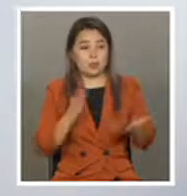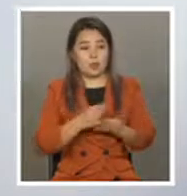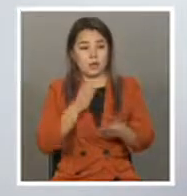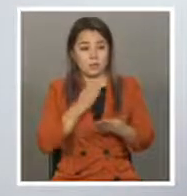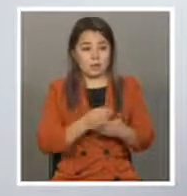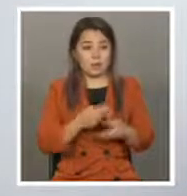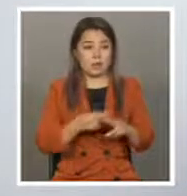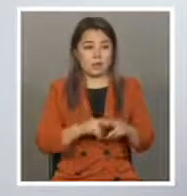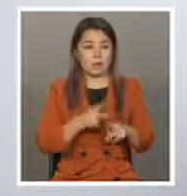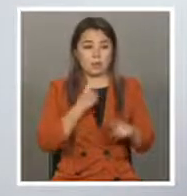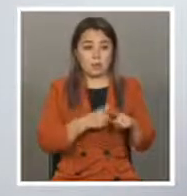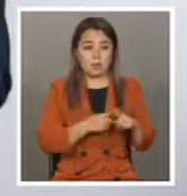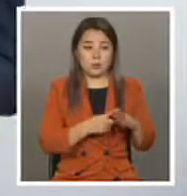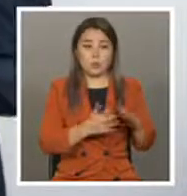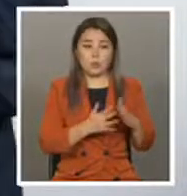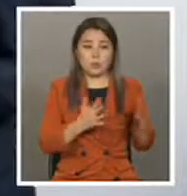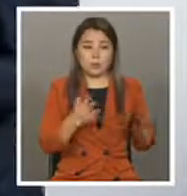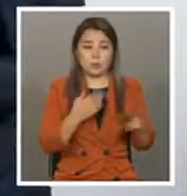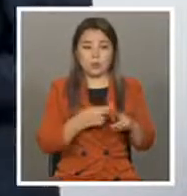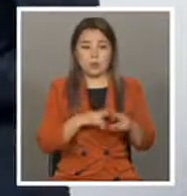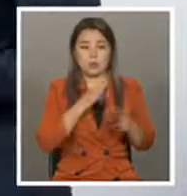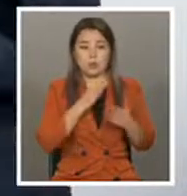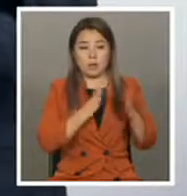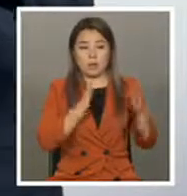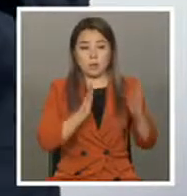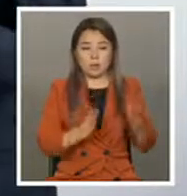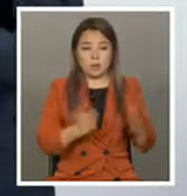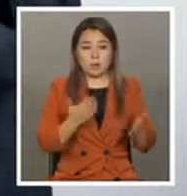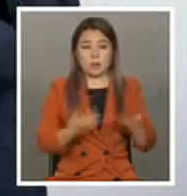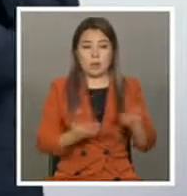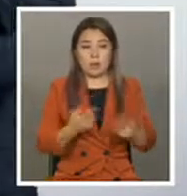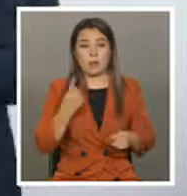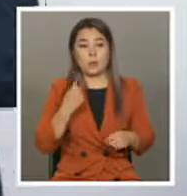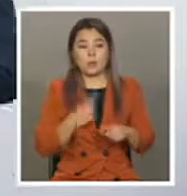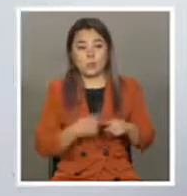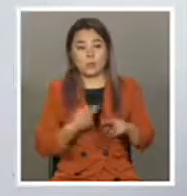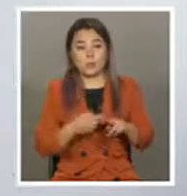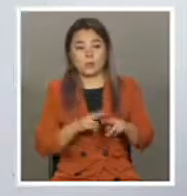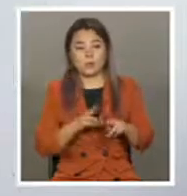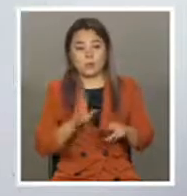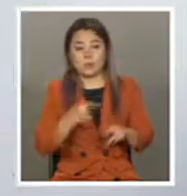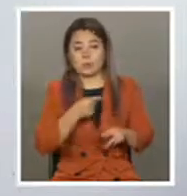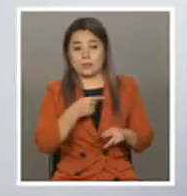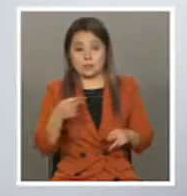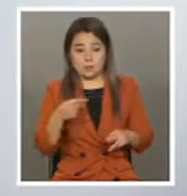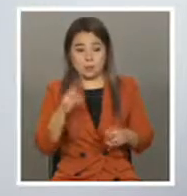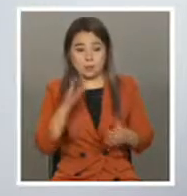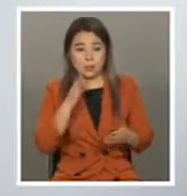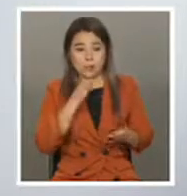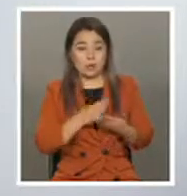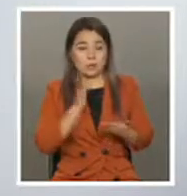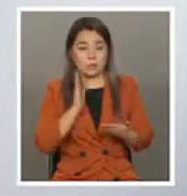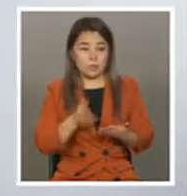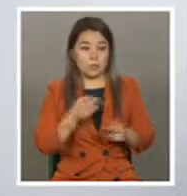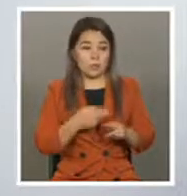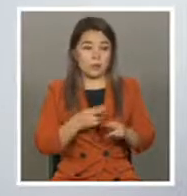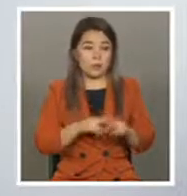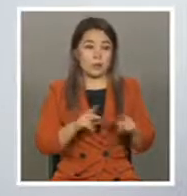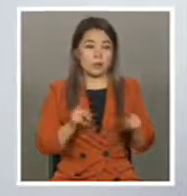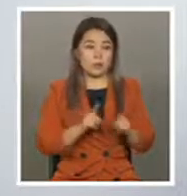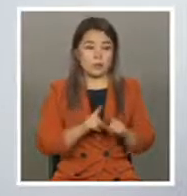түбір теріс таңбалы түбірден үлкен болады. Керісінше, қосындыда теріс сан шықса, яғни минус таңбалы сан шықса, олай